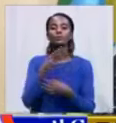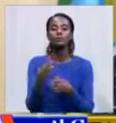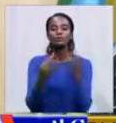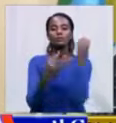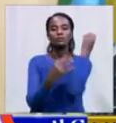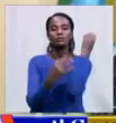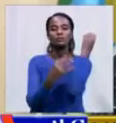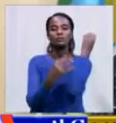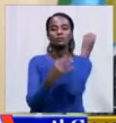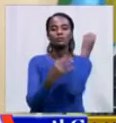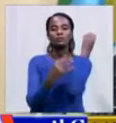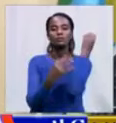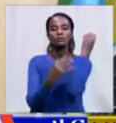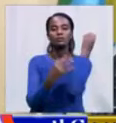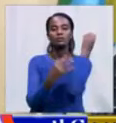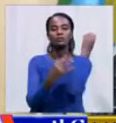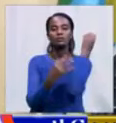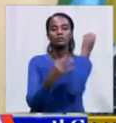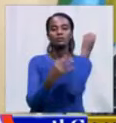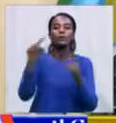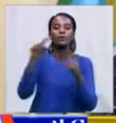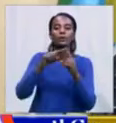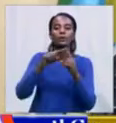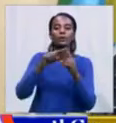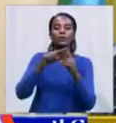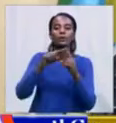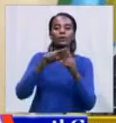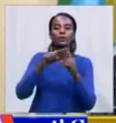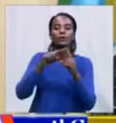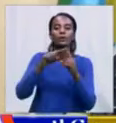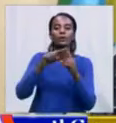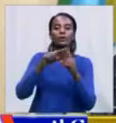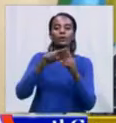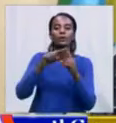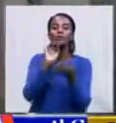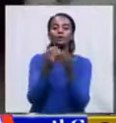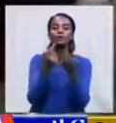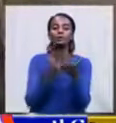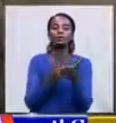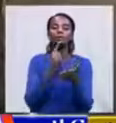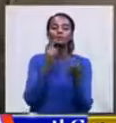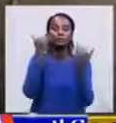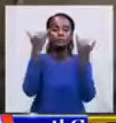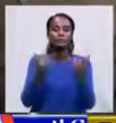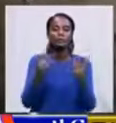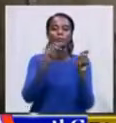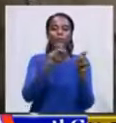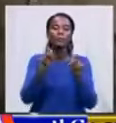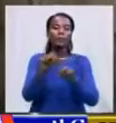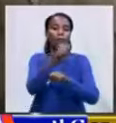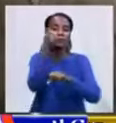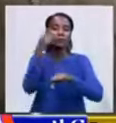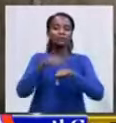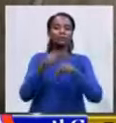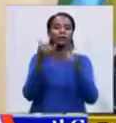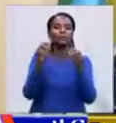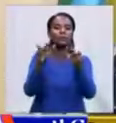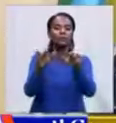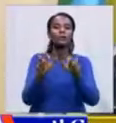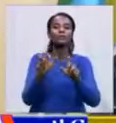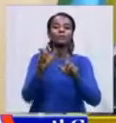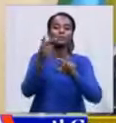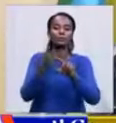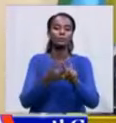ሆነ ክርስቲያኖች ወደ ከተማ የሚፈልሱበት ወር ነው። እነታውም ይሄ ነው። አሁን ደግሞ ከሌላ ጊዜ የከፋ ጊዜ ነው። የዘንድሮ